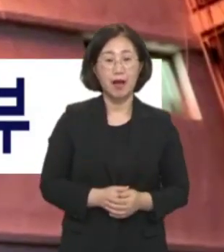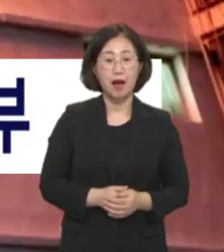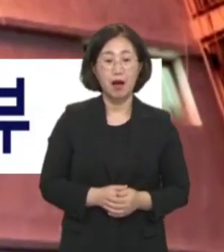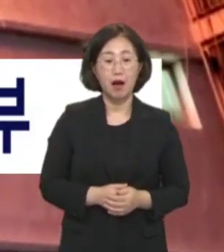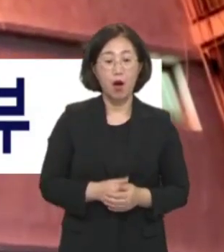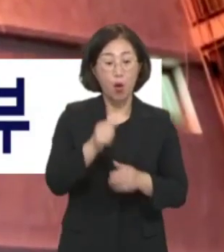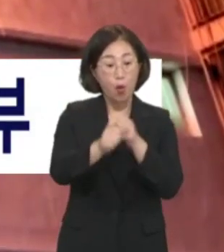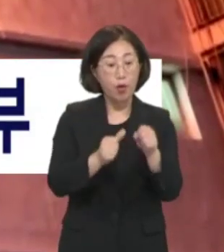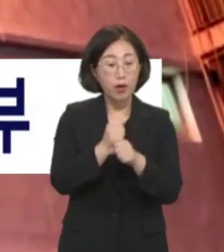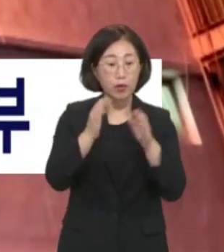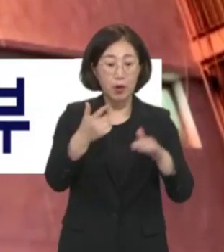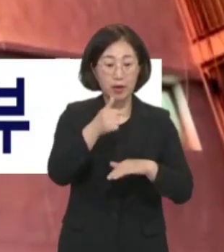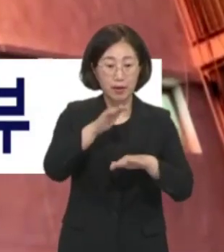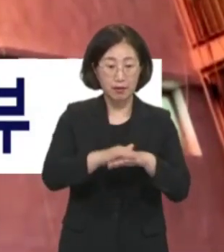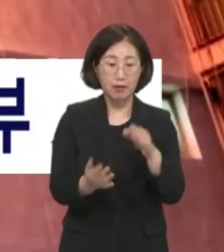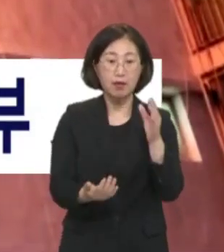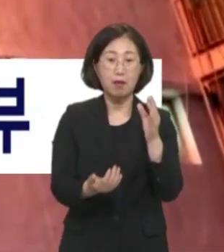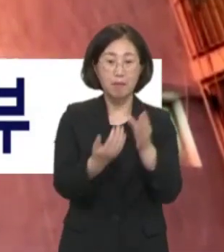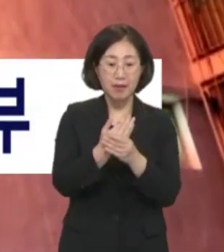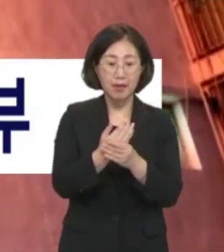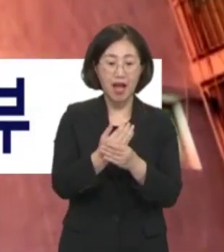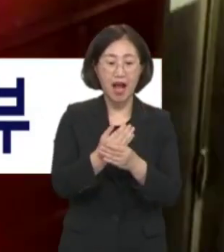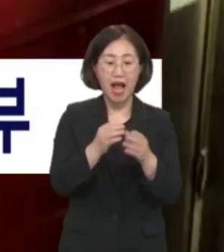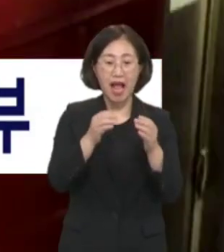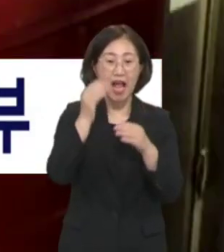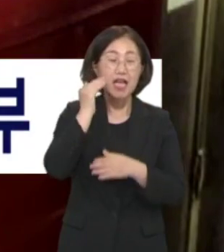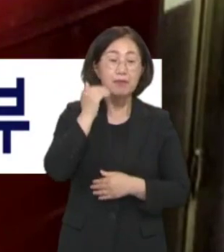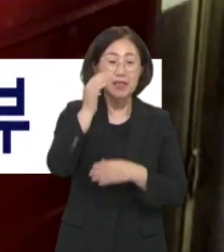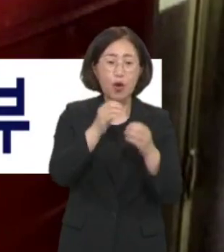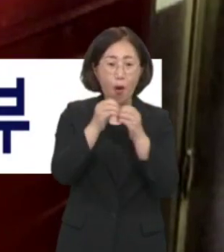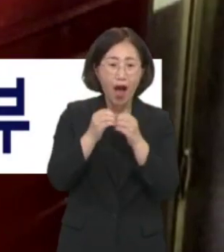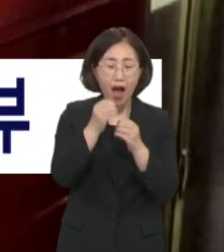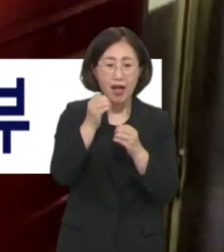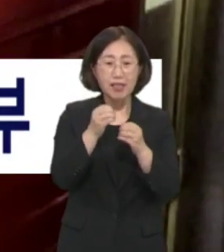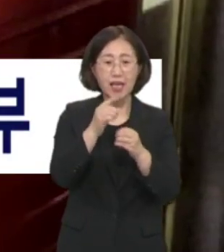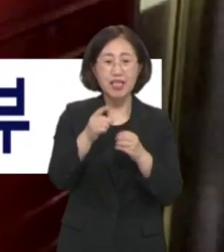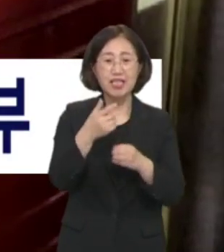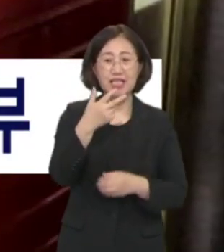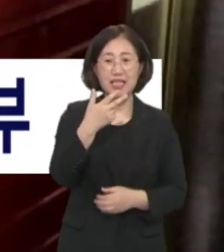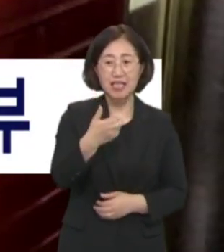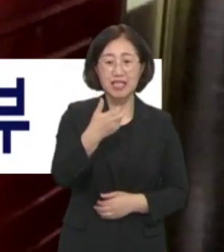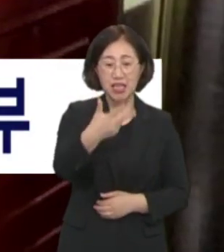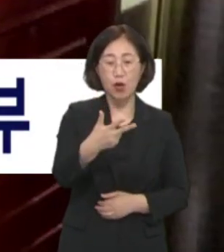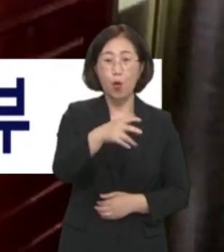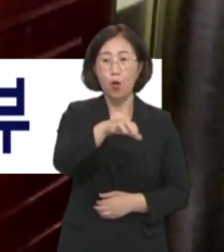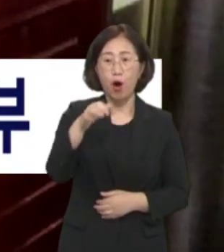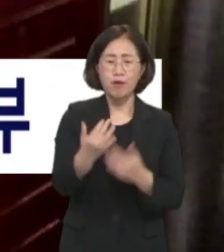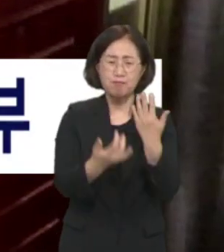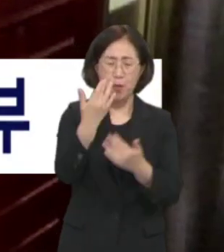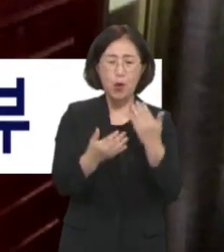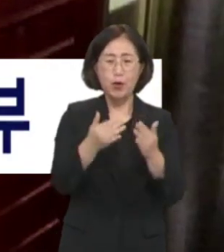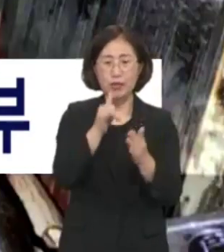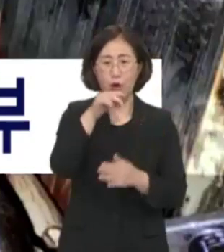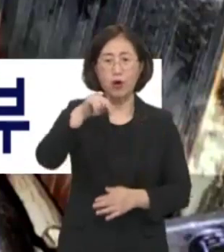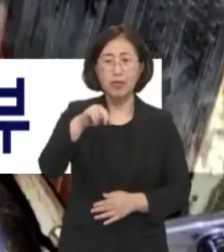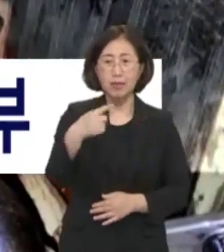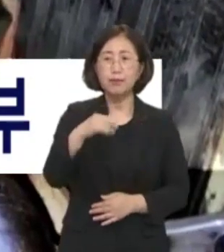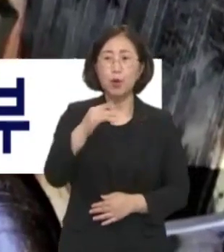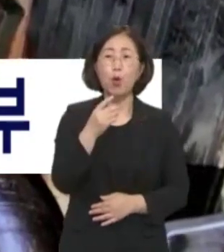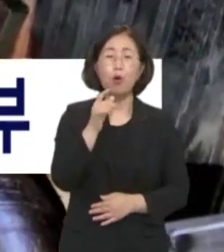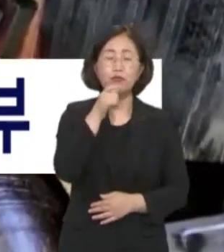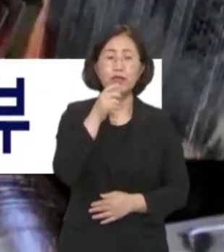최근 5년간 대전에서 발생한 김치냉장고 관련 화재는 모두 77건으로 특히 습도가 높은 7월 발생